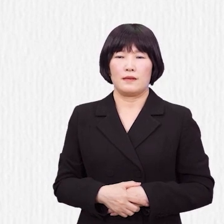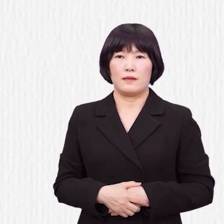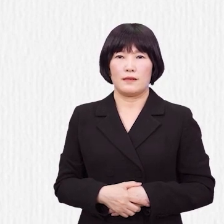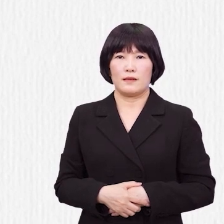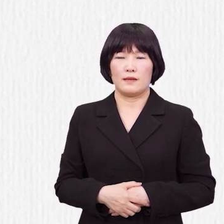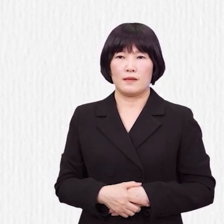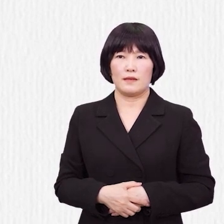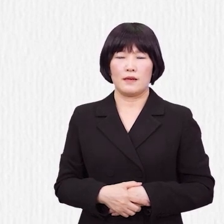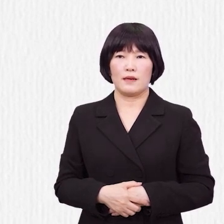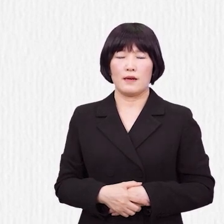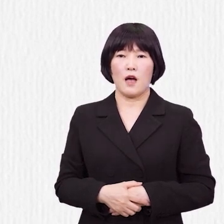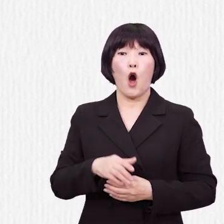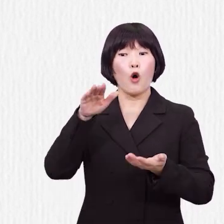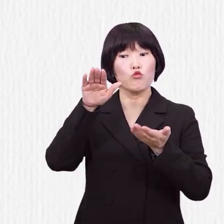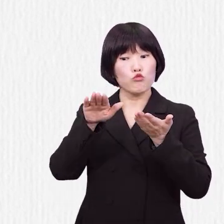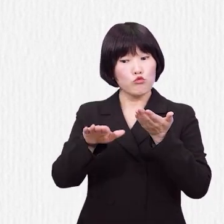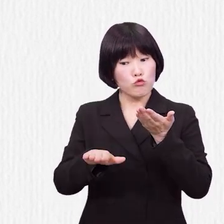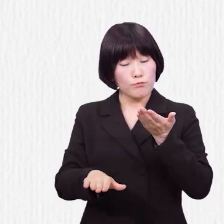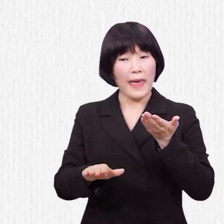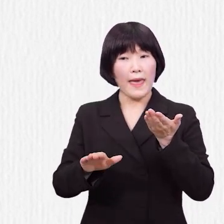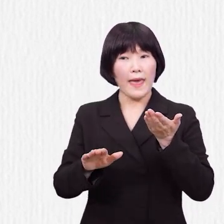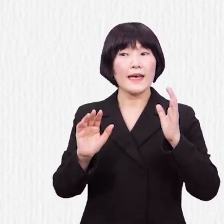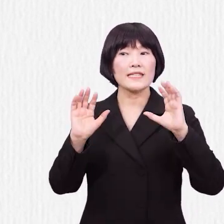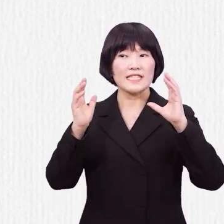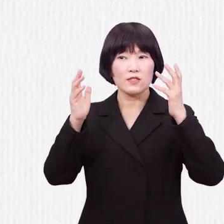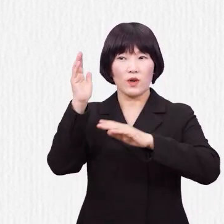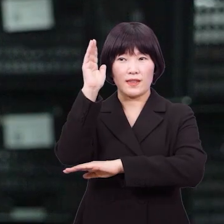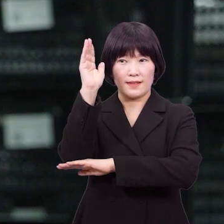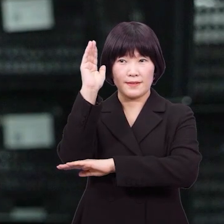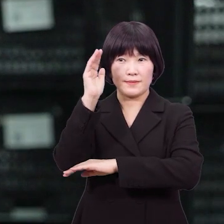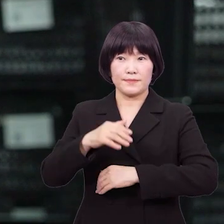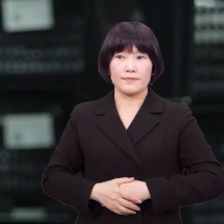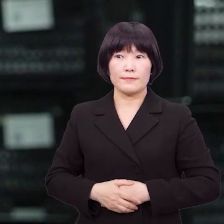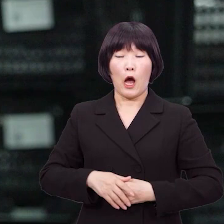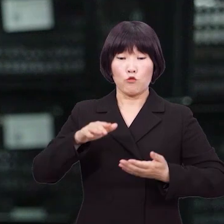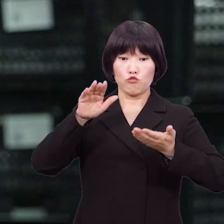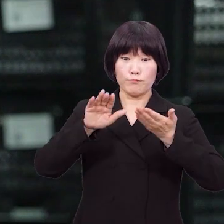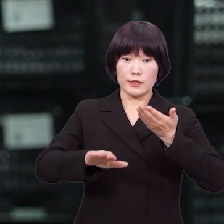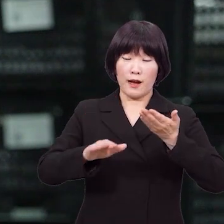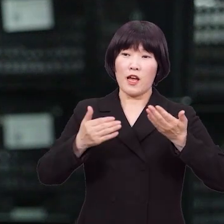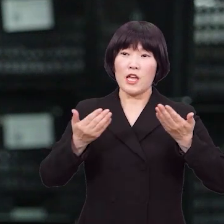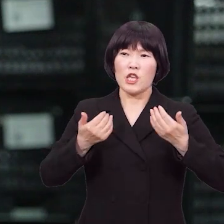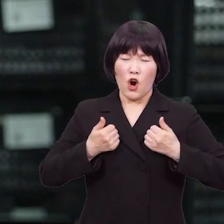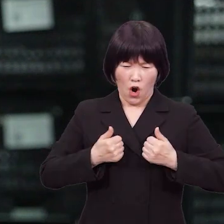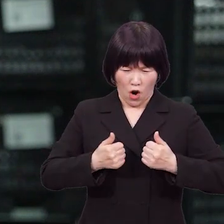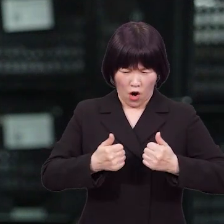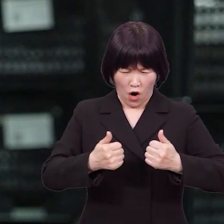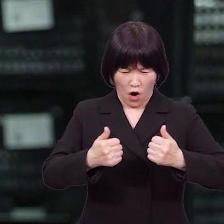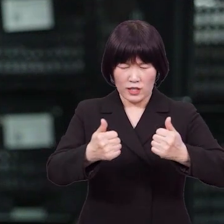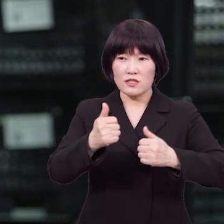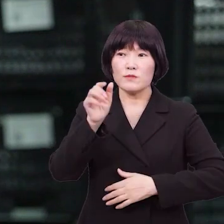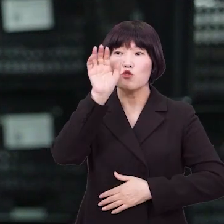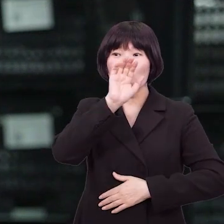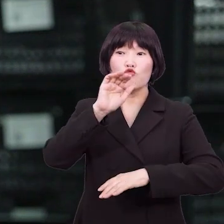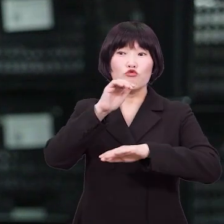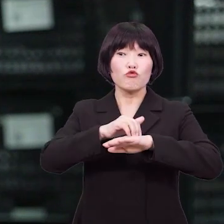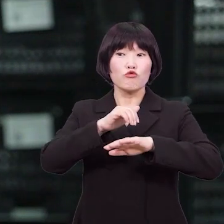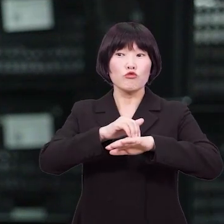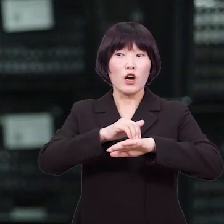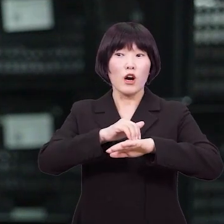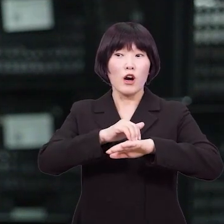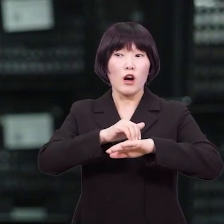다음에 참여할 후배들을 위한 응원 메시지가 도착했습니다. 후배들아, 열심히 성실하게 훈련을